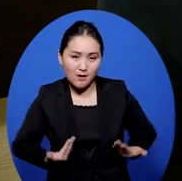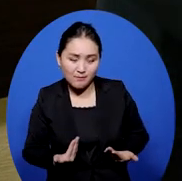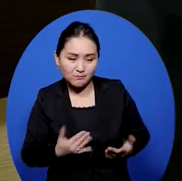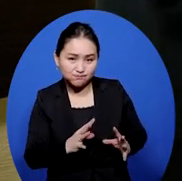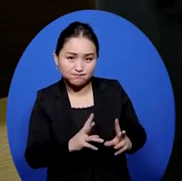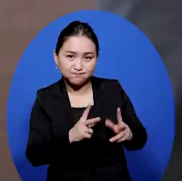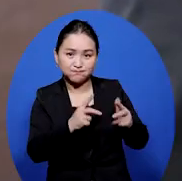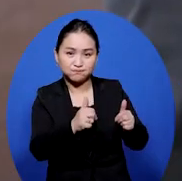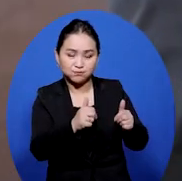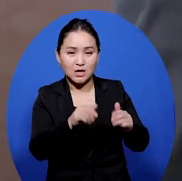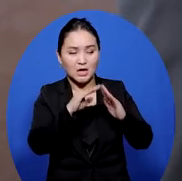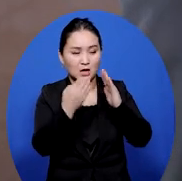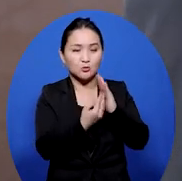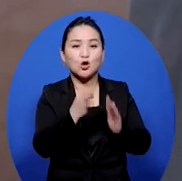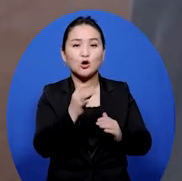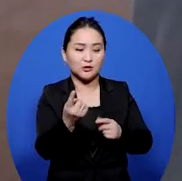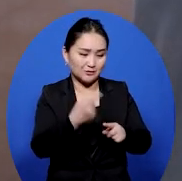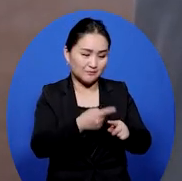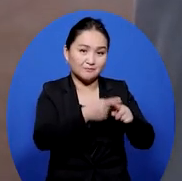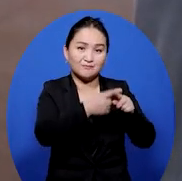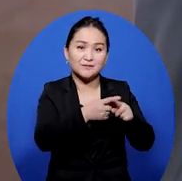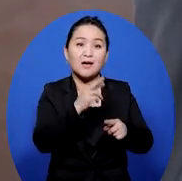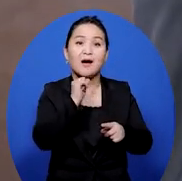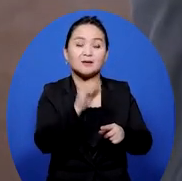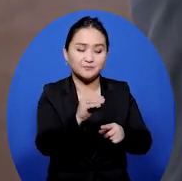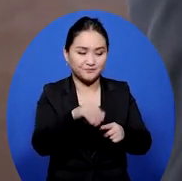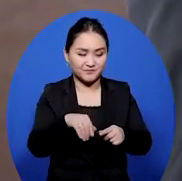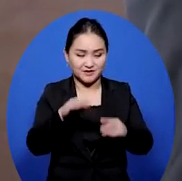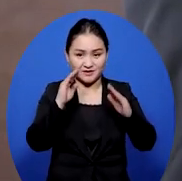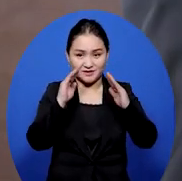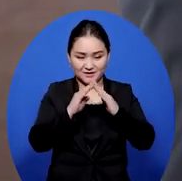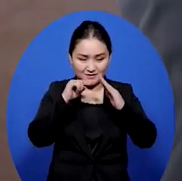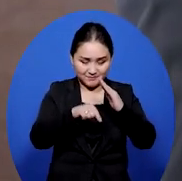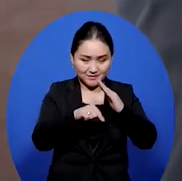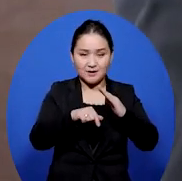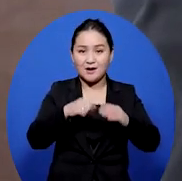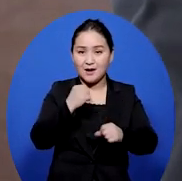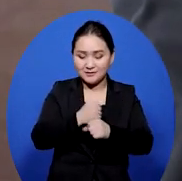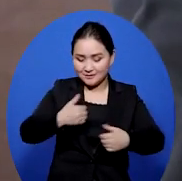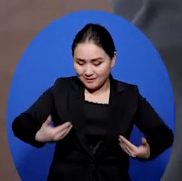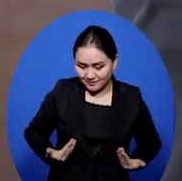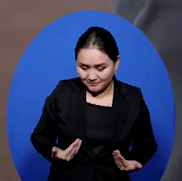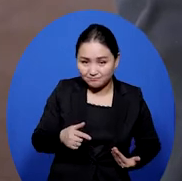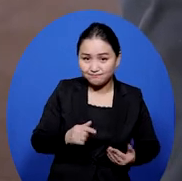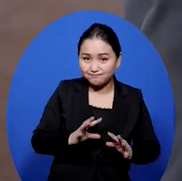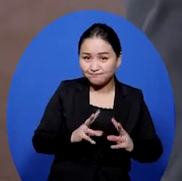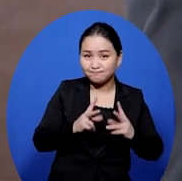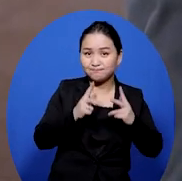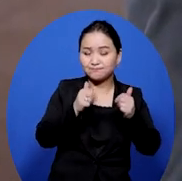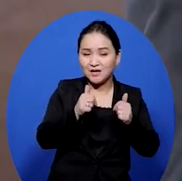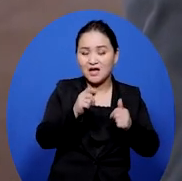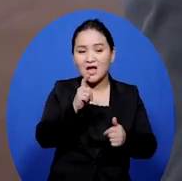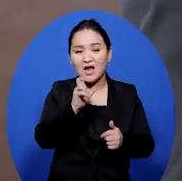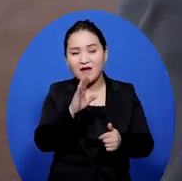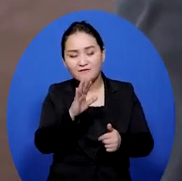вэ? Өрхийн орлого нь яаж нэмэгдхий? Тэр гэрт байгаа амьдрал айлын амьдралын хэв